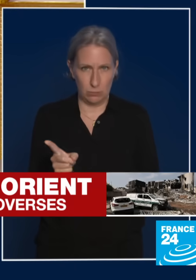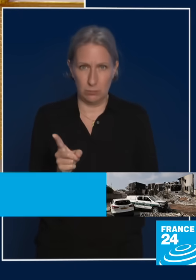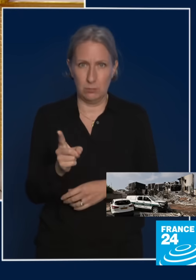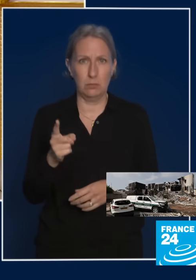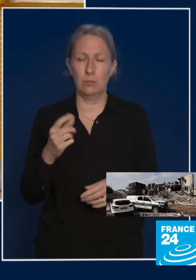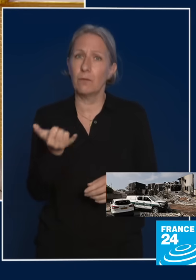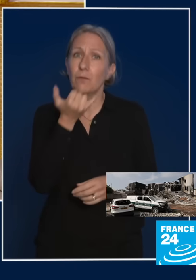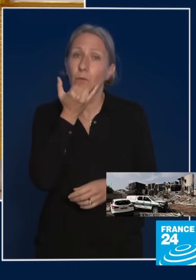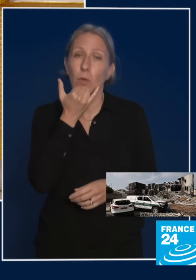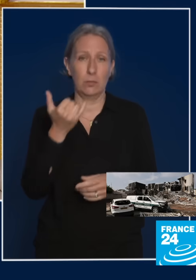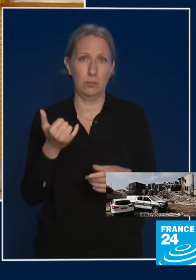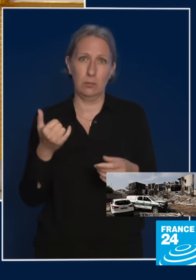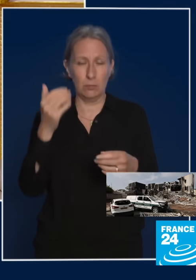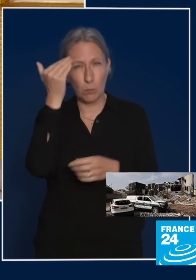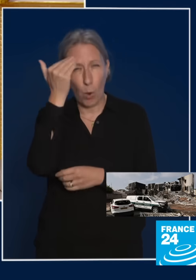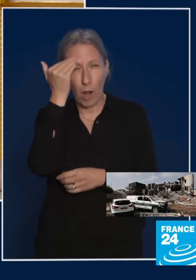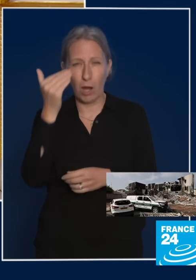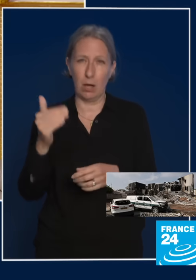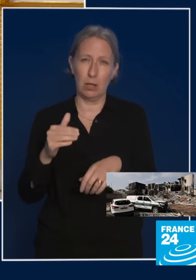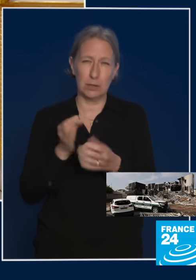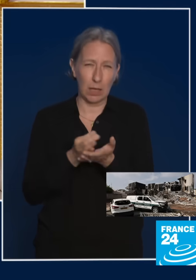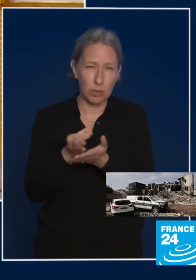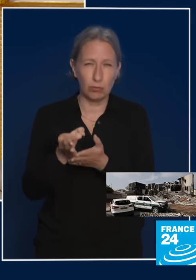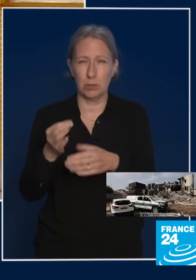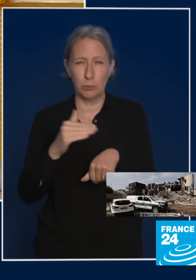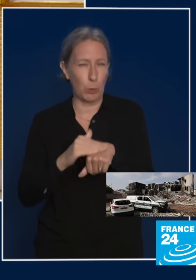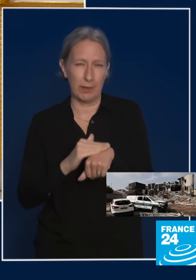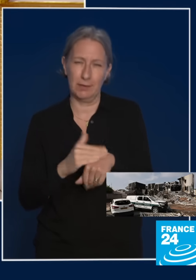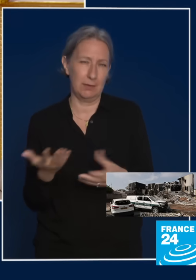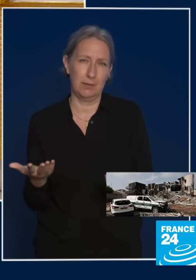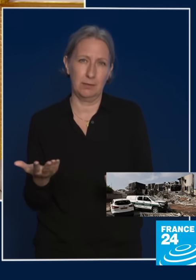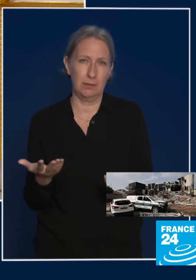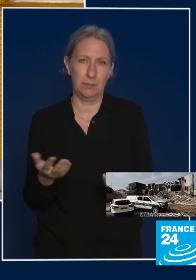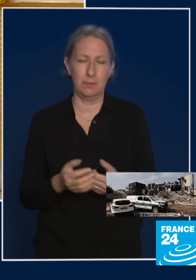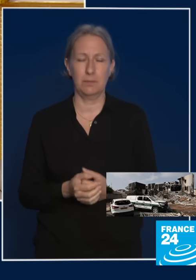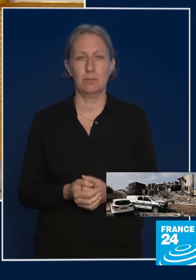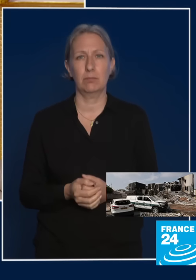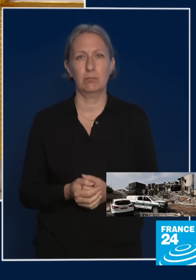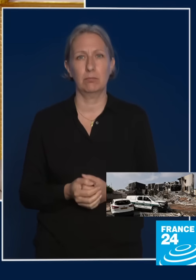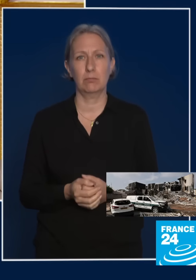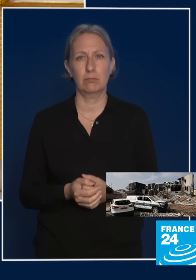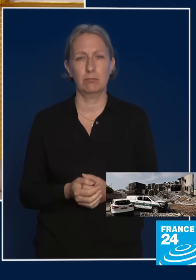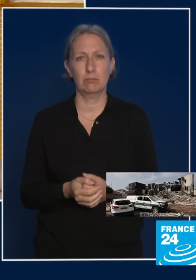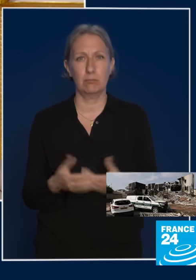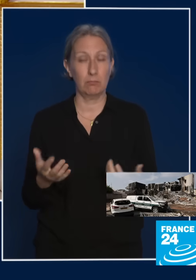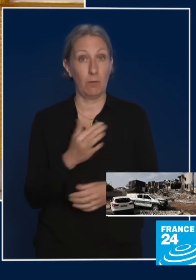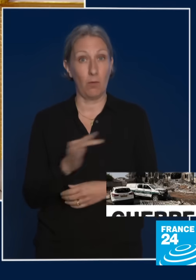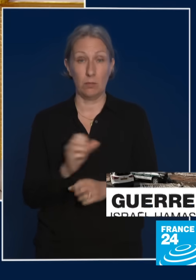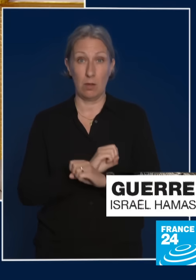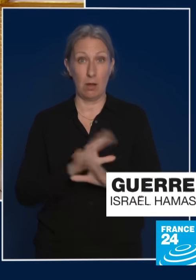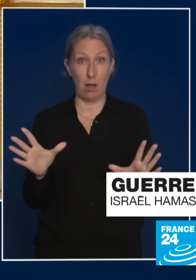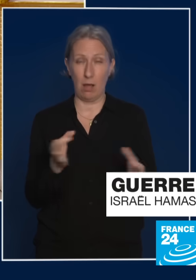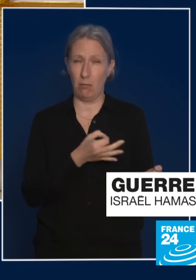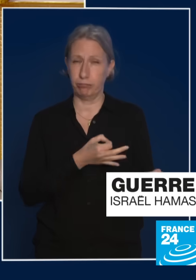et stratégique forte de sa clarté et de sa constance la France a la